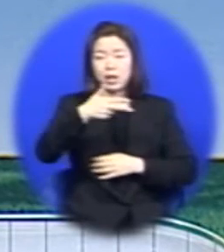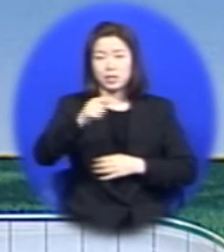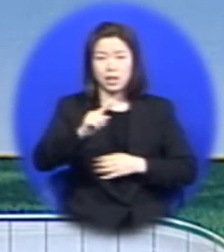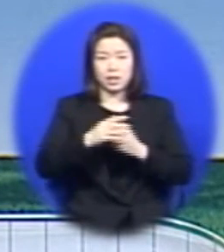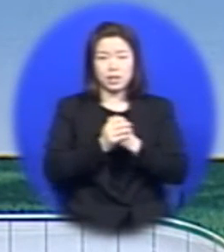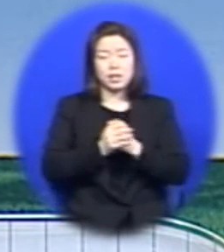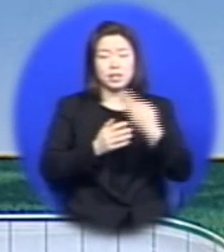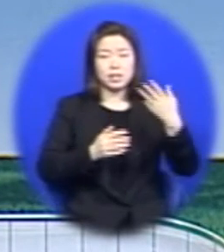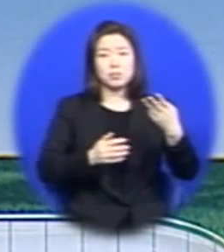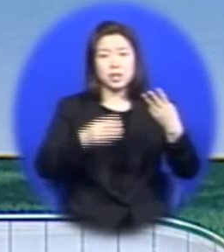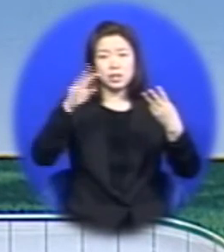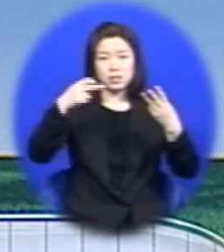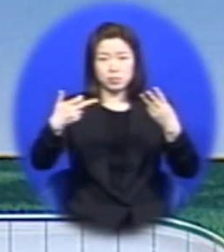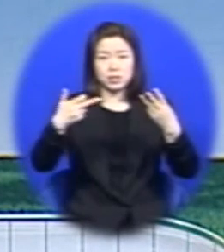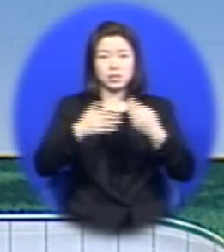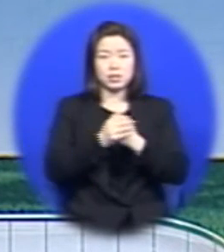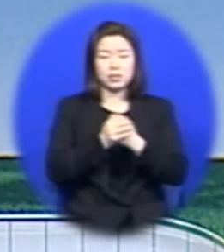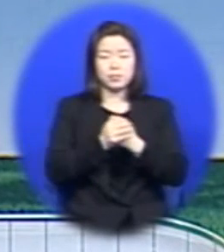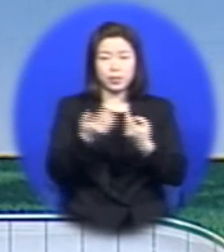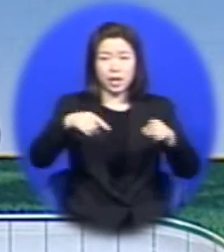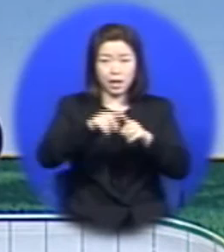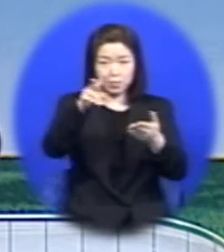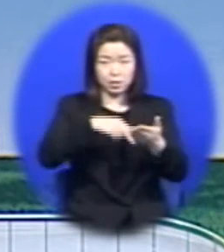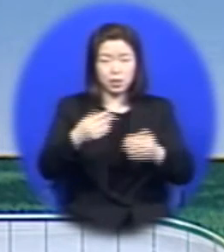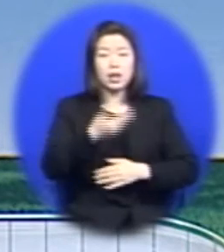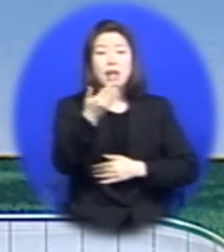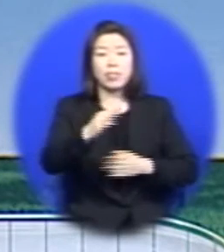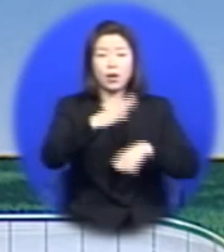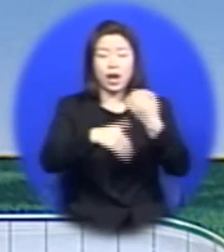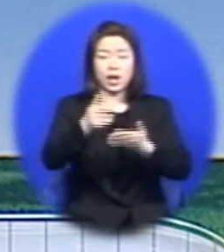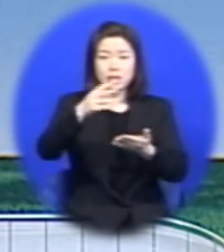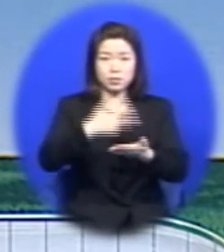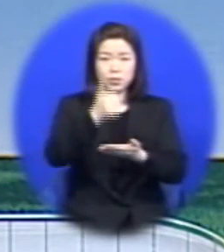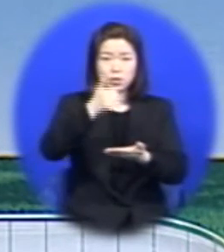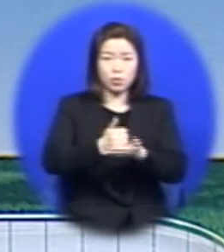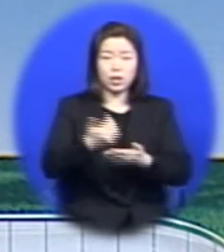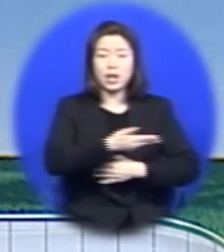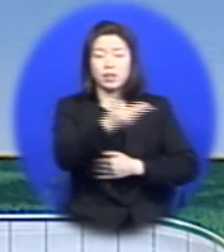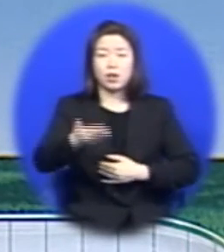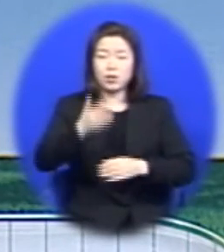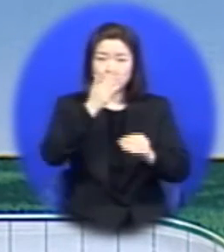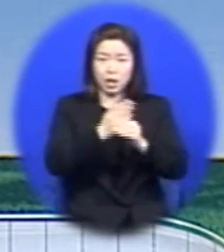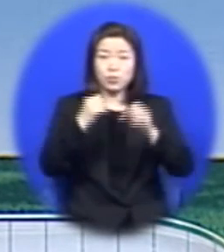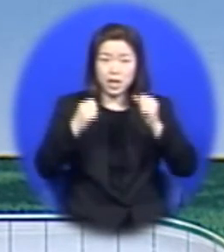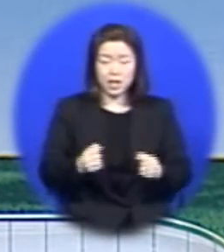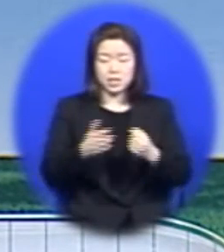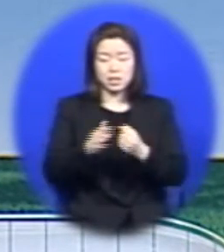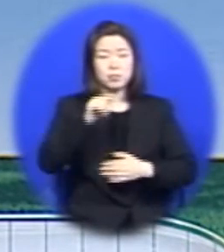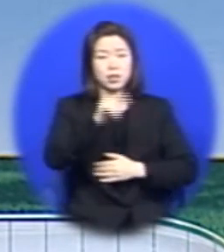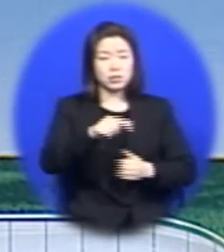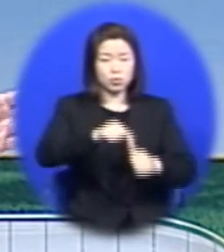한번 읽어보실까? 스바냐 3장 17절 너희 하나님 여호와가 너희 가운데 계시니 그는